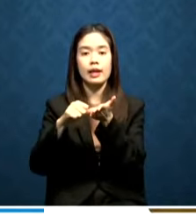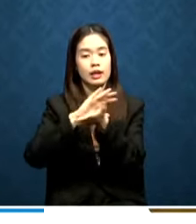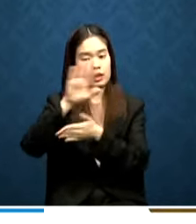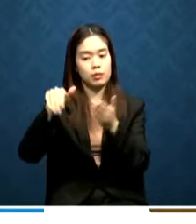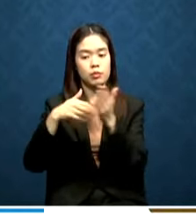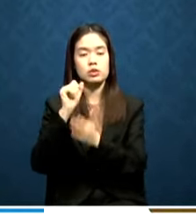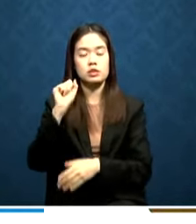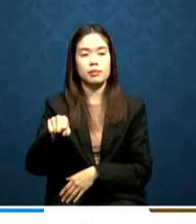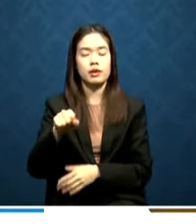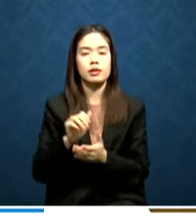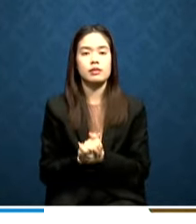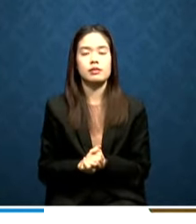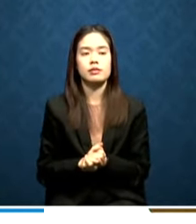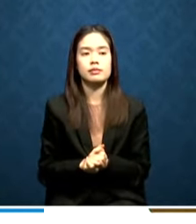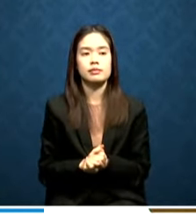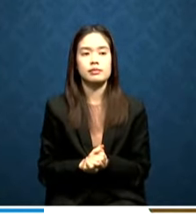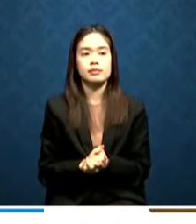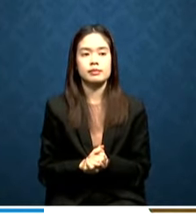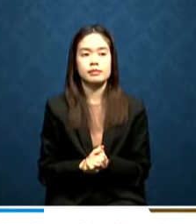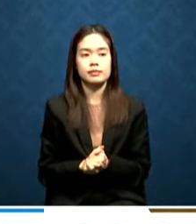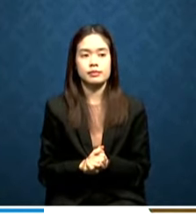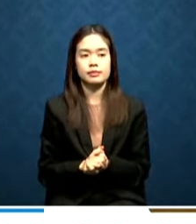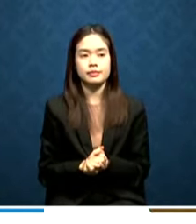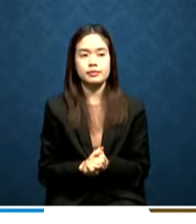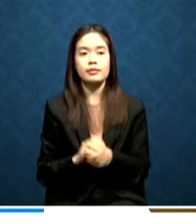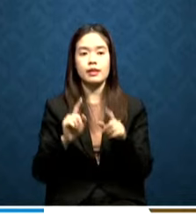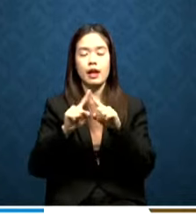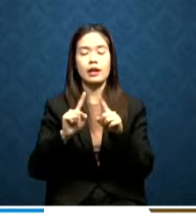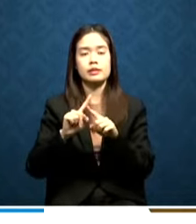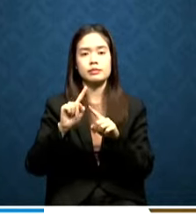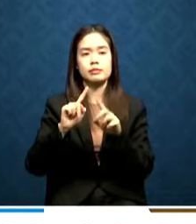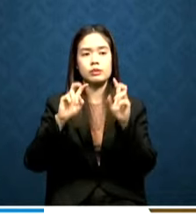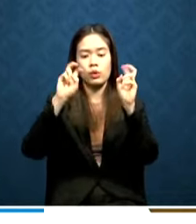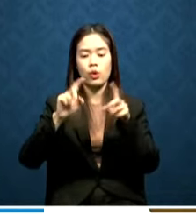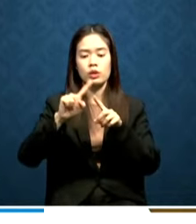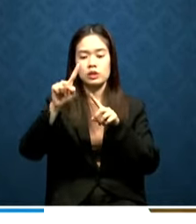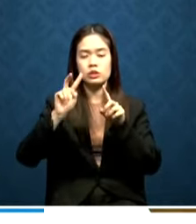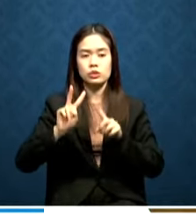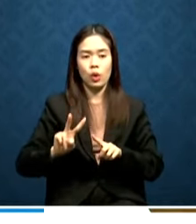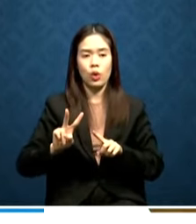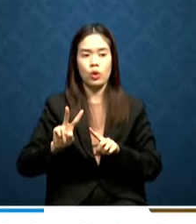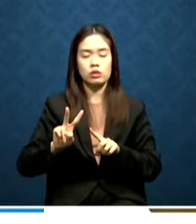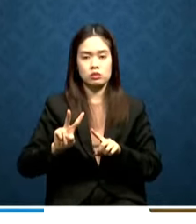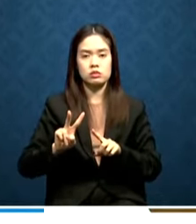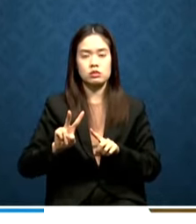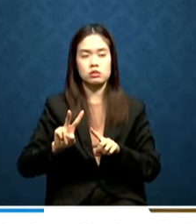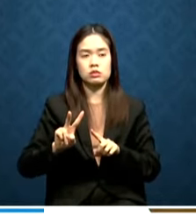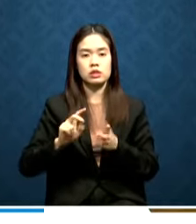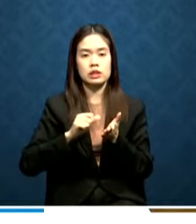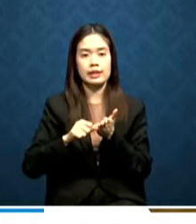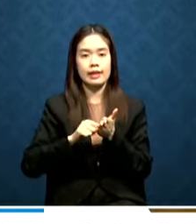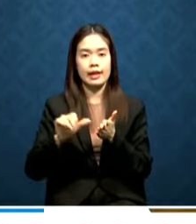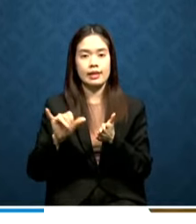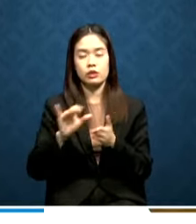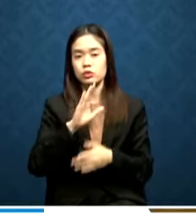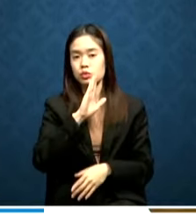คแต่ว่าเรามีคำถามผูกก่อนไปว่ายกเว้นหมวด1หมวด2ประเด็นนี้ผมตอบไปซะเลยนะครับเป็นประเด็นหลักถ้าห